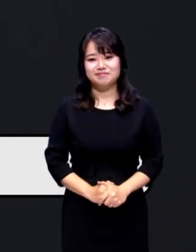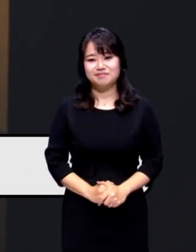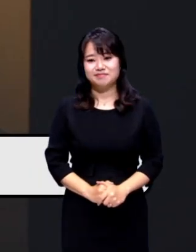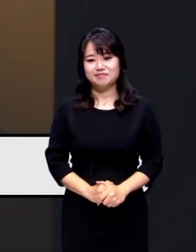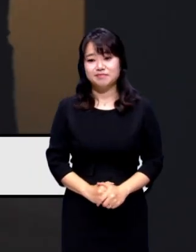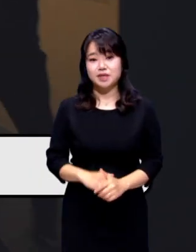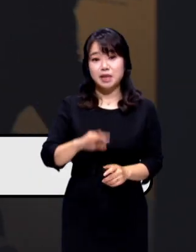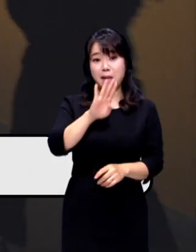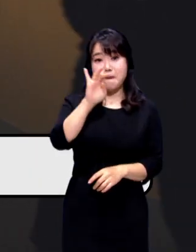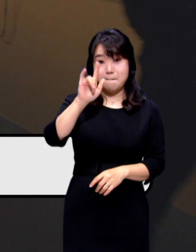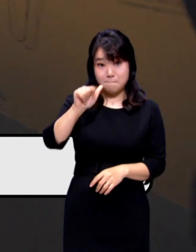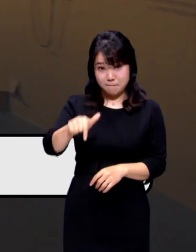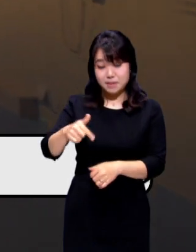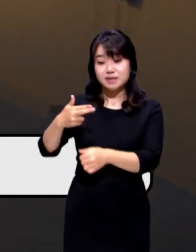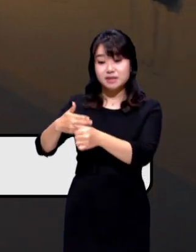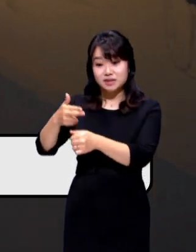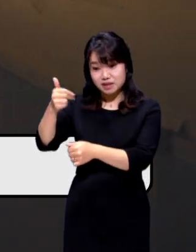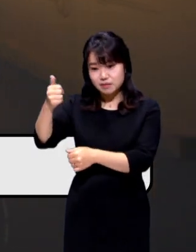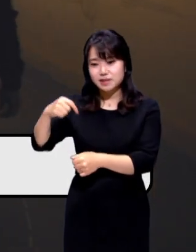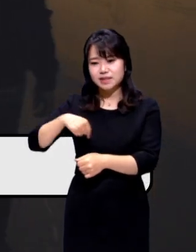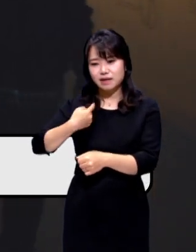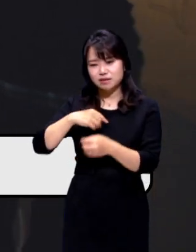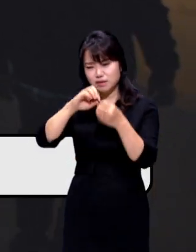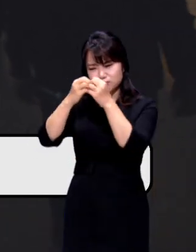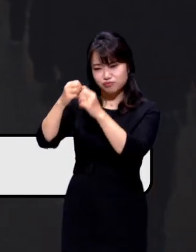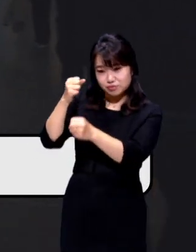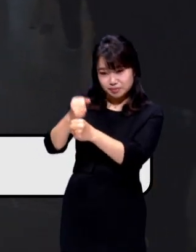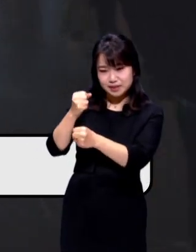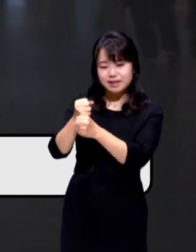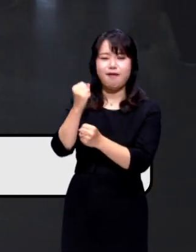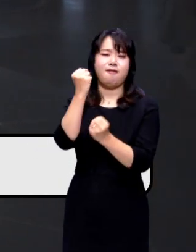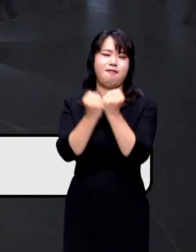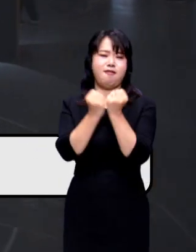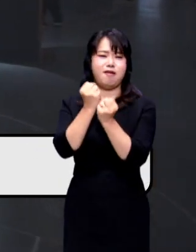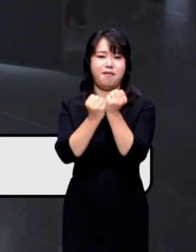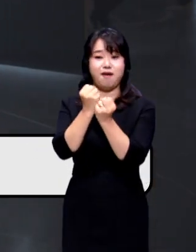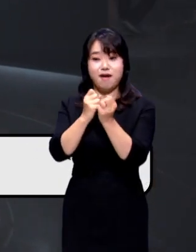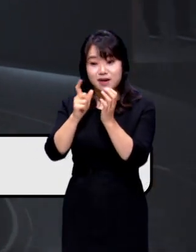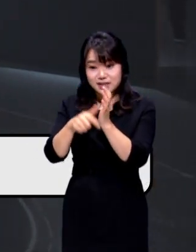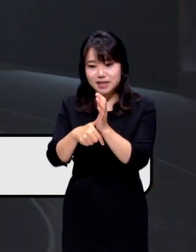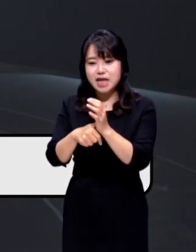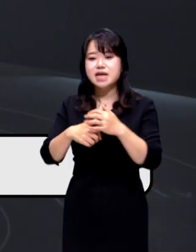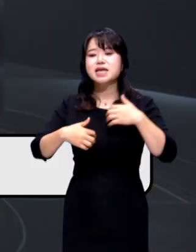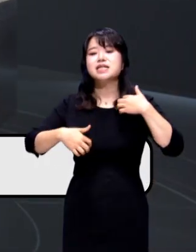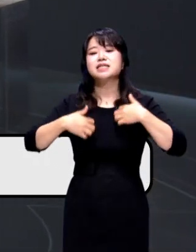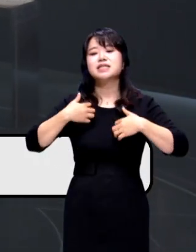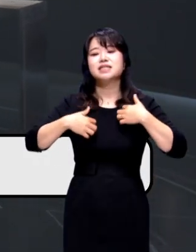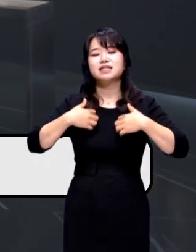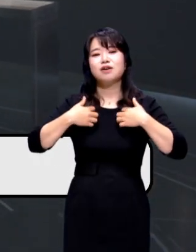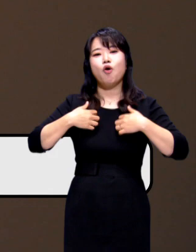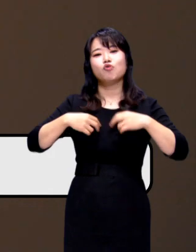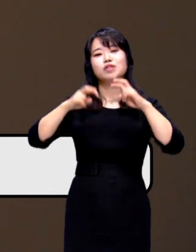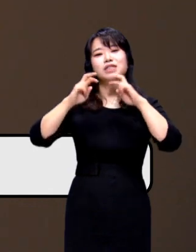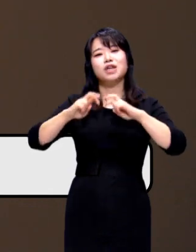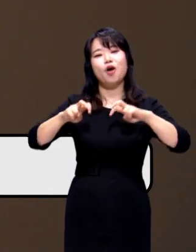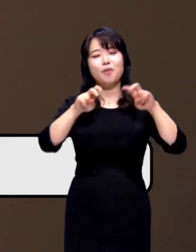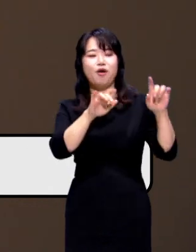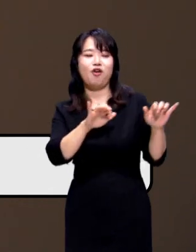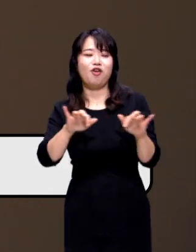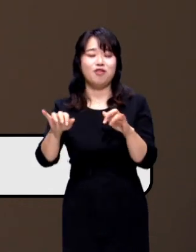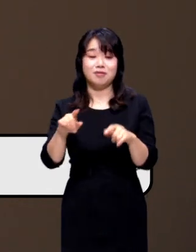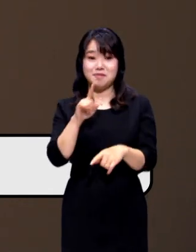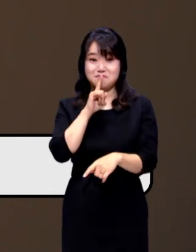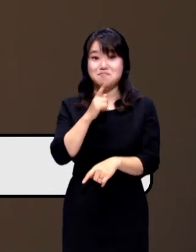네, 백남준 선생님은 자신의 작품 세계를 설명하면서 즐거운 협연이라는 표현을 쓰신 적이